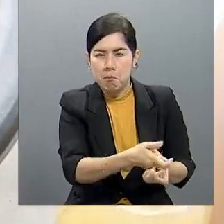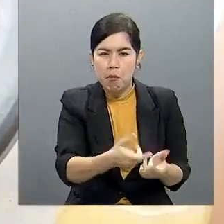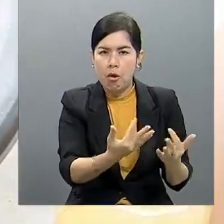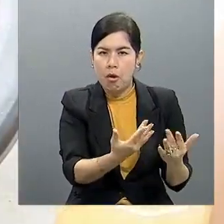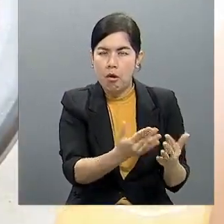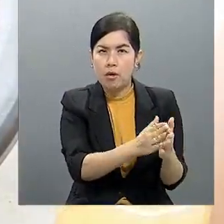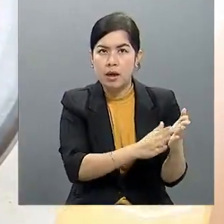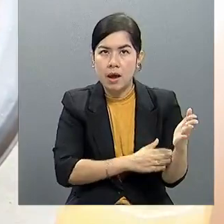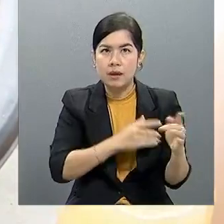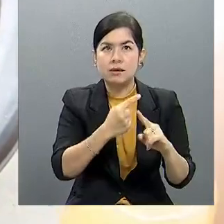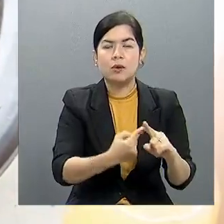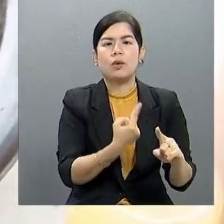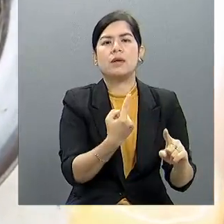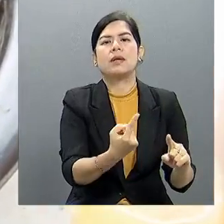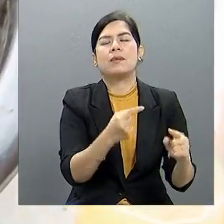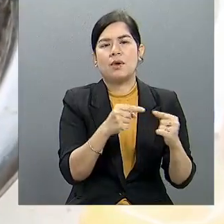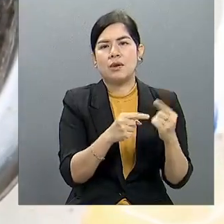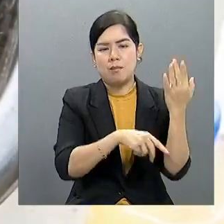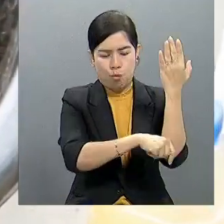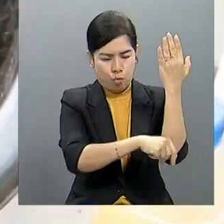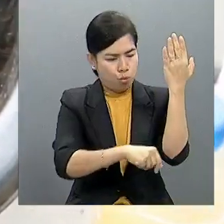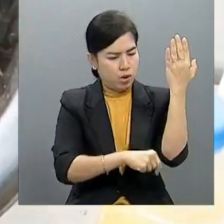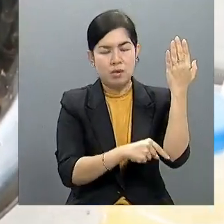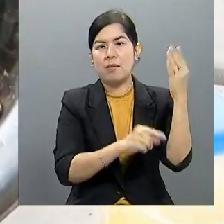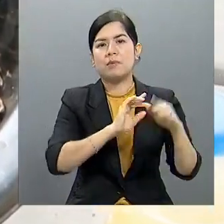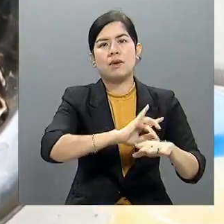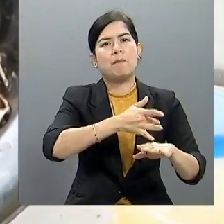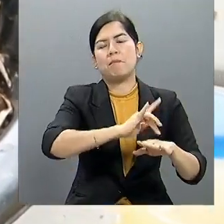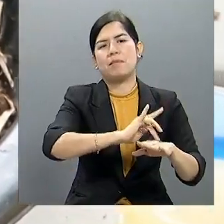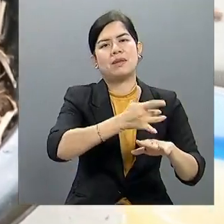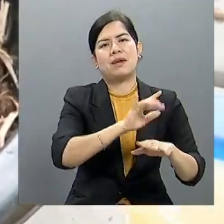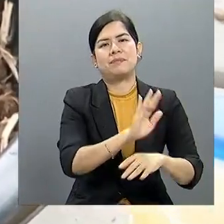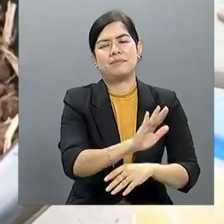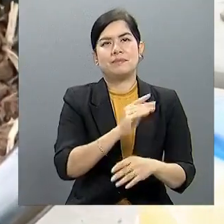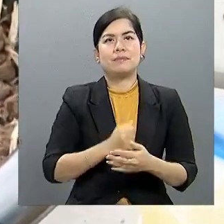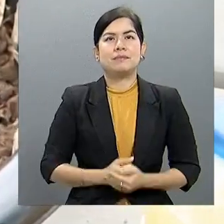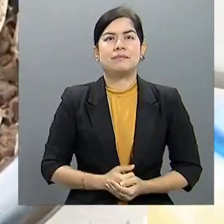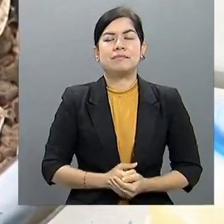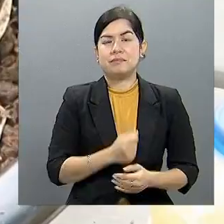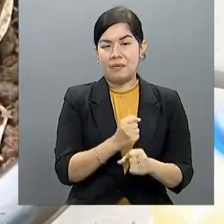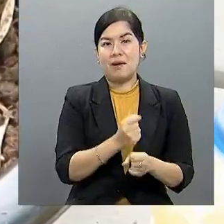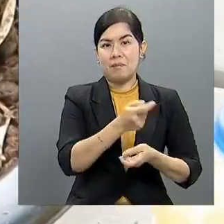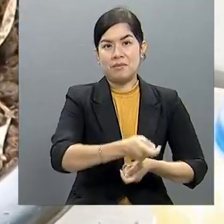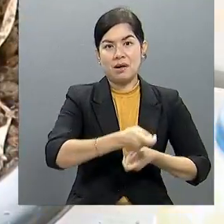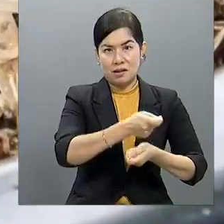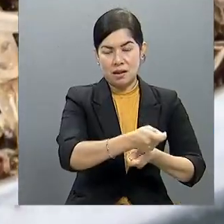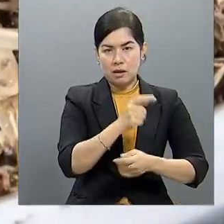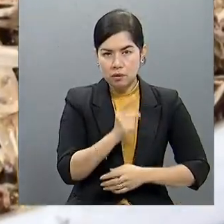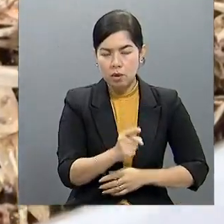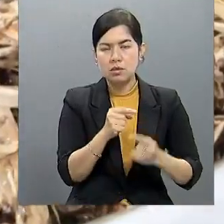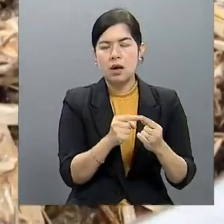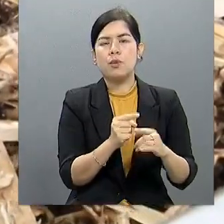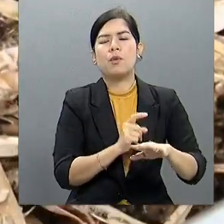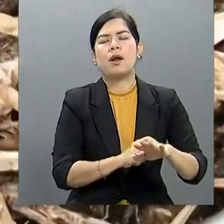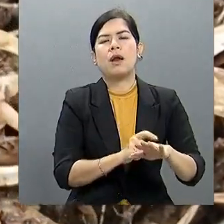ค่ะก็จะได้ปุยมูนไ้เดือนสูตรใบไผ่แล้วค่ะastedตามการกะเศรษทำอะไรแนวนี้มต้องใช้เวลาใช้